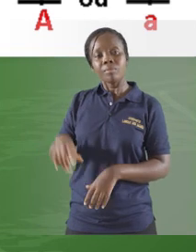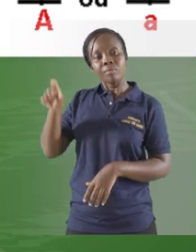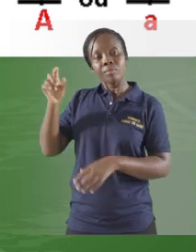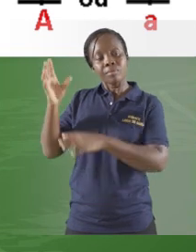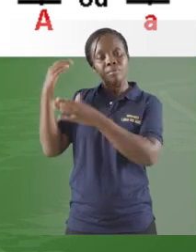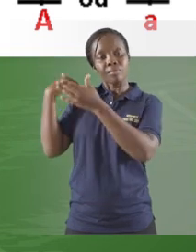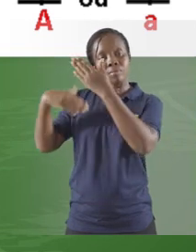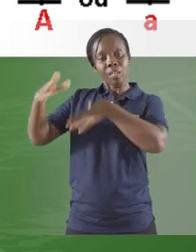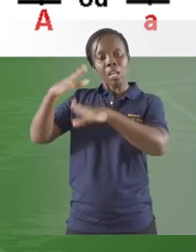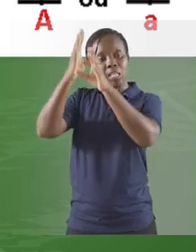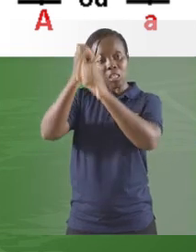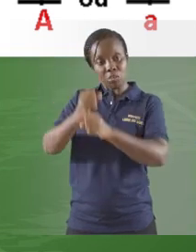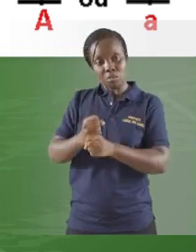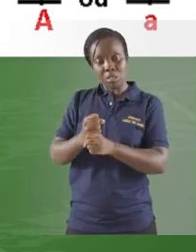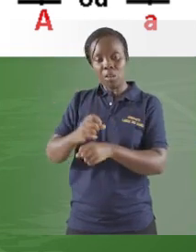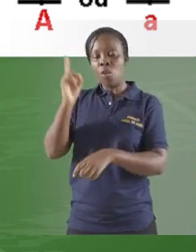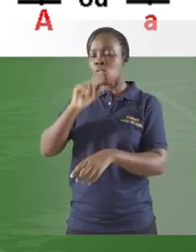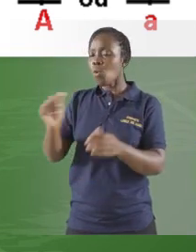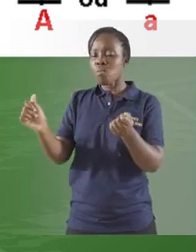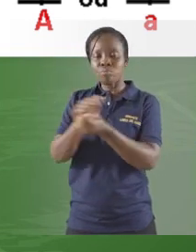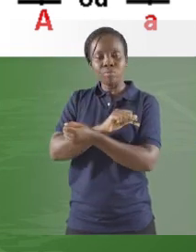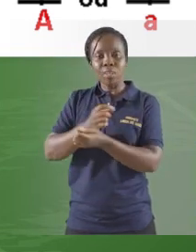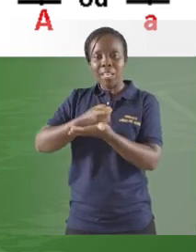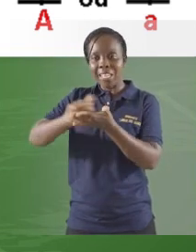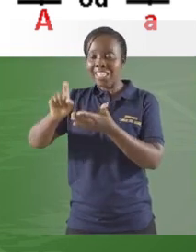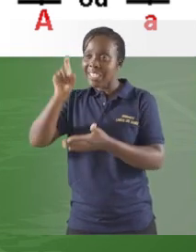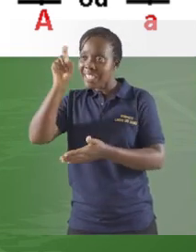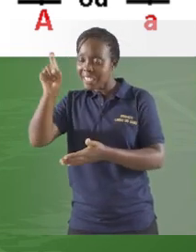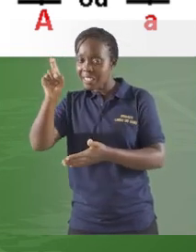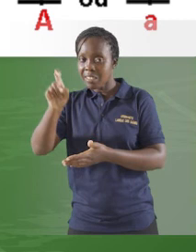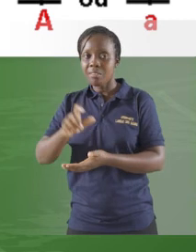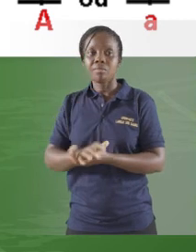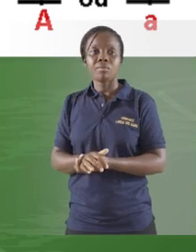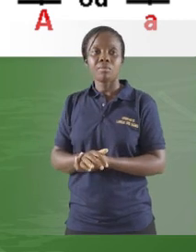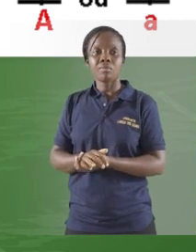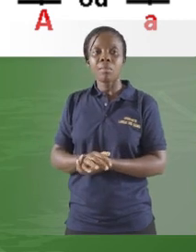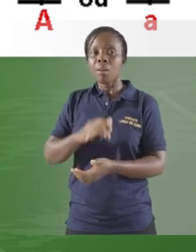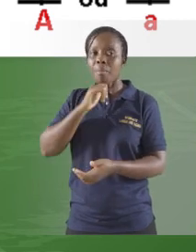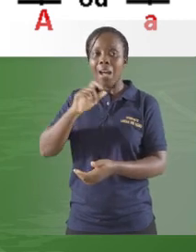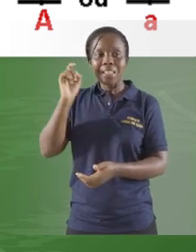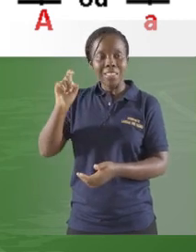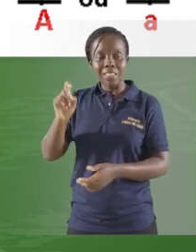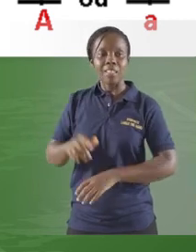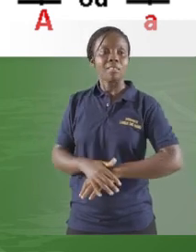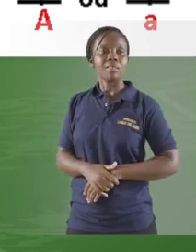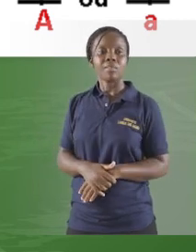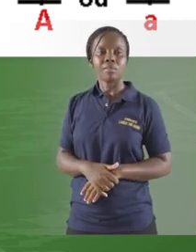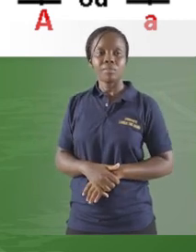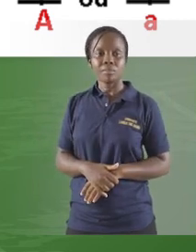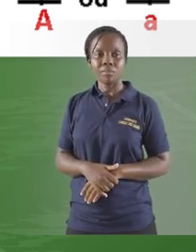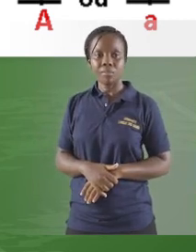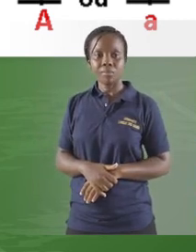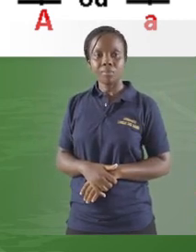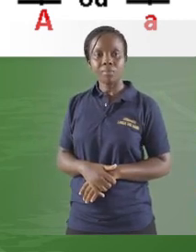et Y. Nous allons donc écrire ensemble les génotypes des différents